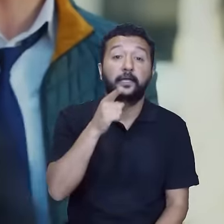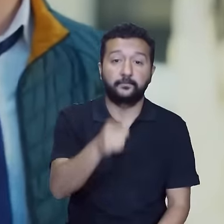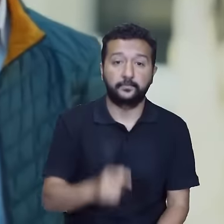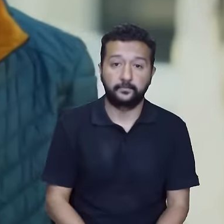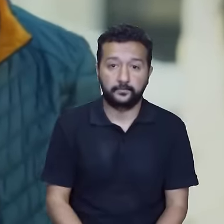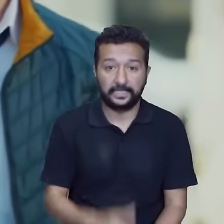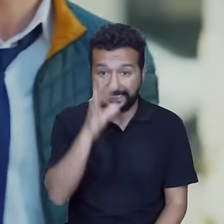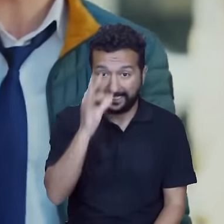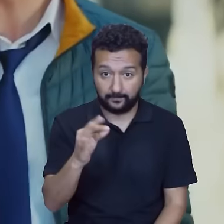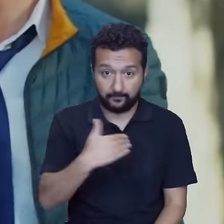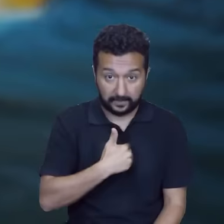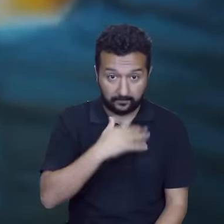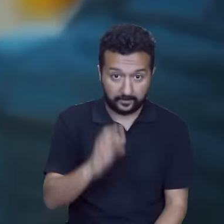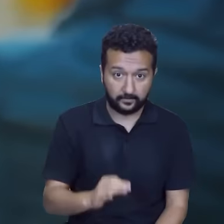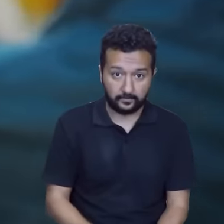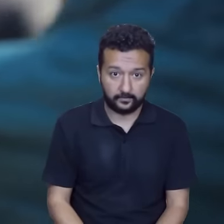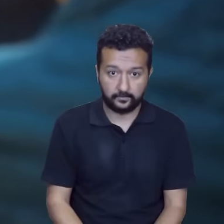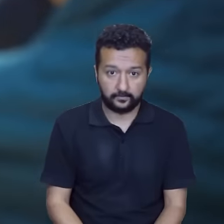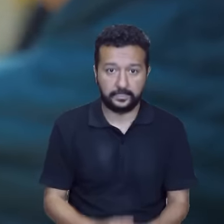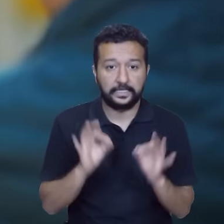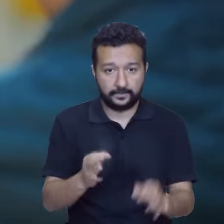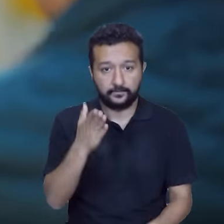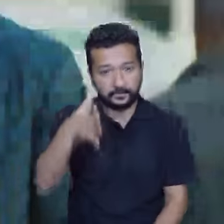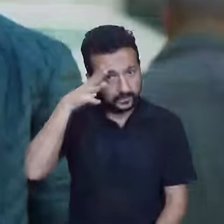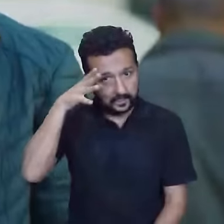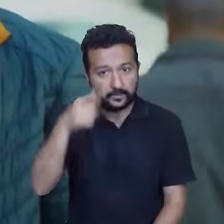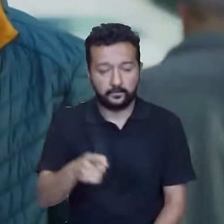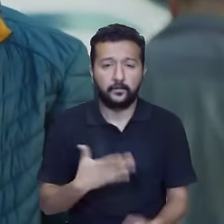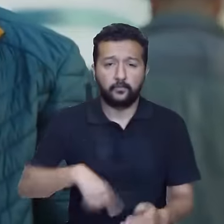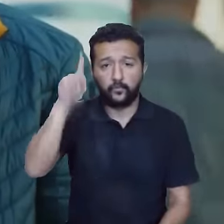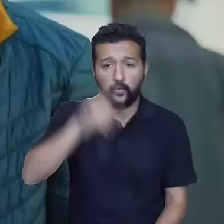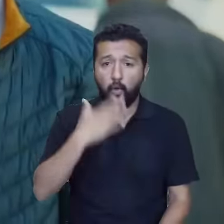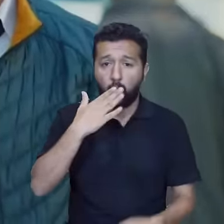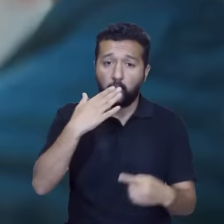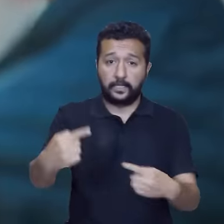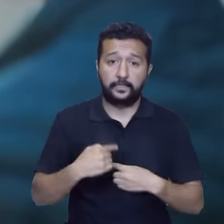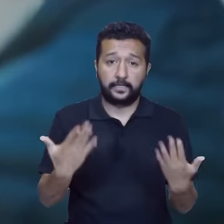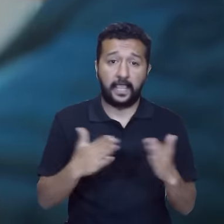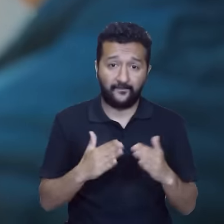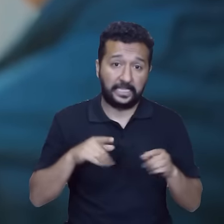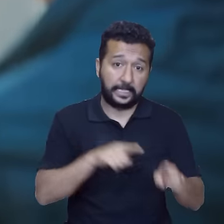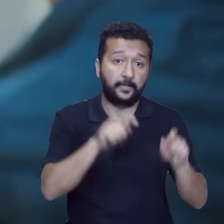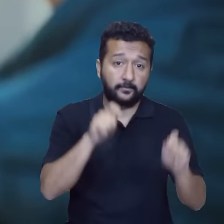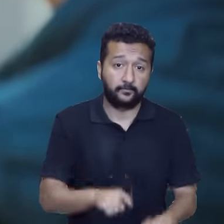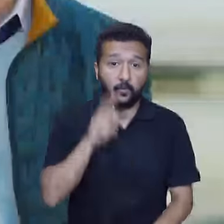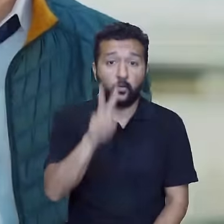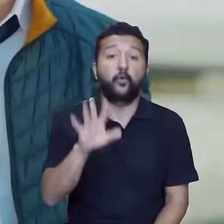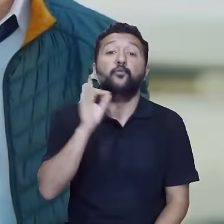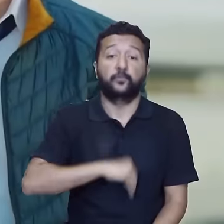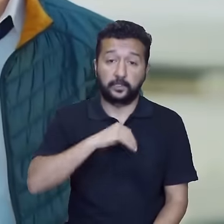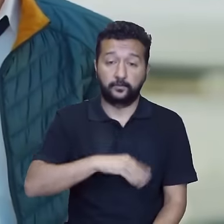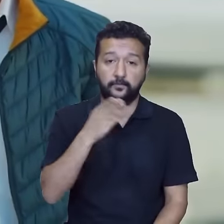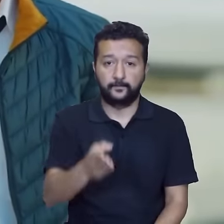mısın? Kim? Ben mi? Tabii sen salak. Bütün gün okulda peşimdesin. Eve kadar takip ediyorsun, görmüyor